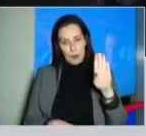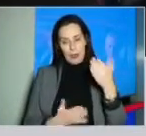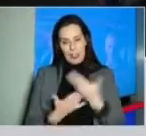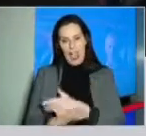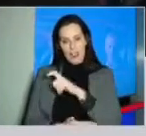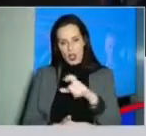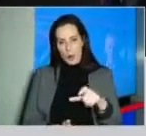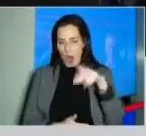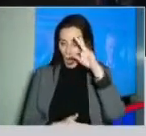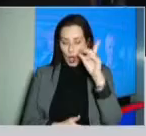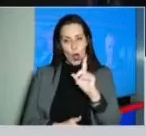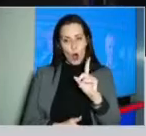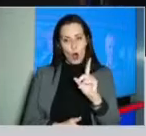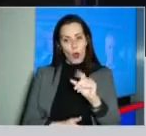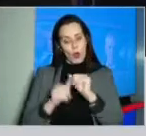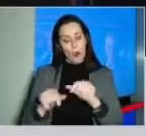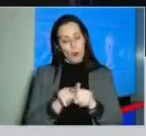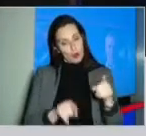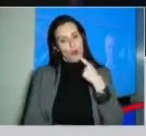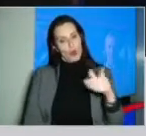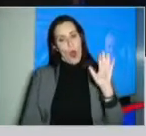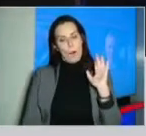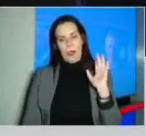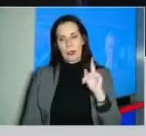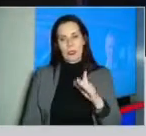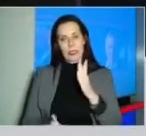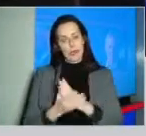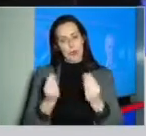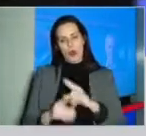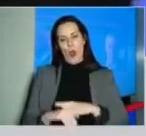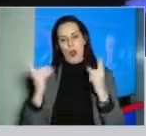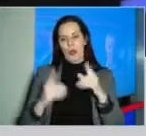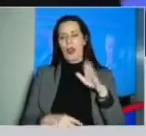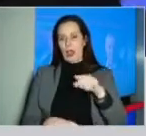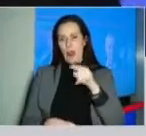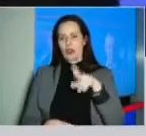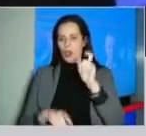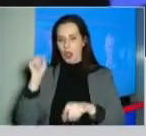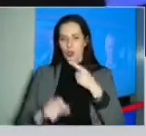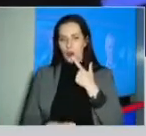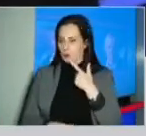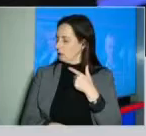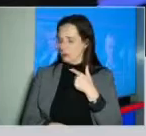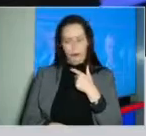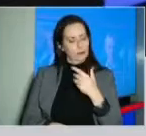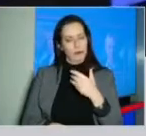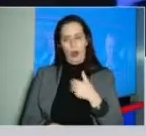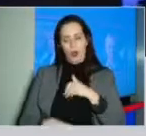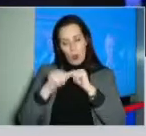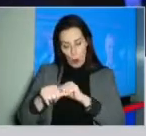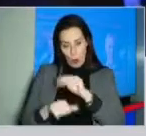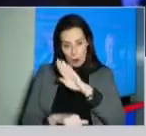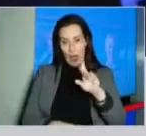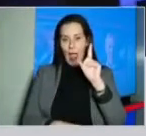אישום, הליכוד לא בהכרח מאחוריו, כמו שאתה אומר, במערכת בחירות, זה כבר משחק אחר. גם שם יש אנשים שאומרים, אנחנו מאחורי המנהיג, אבל אנחנו